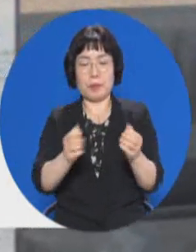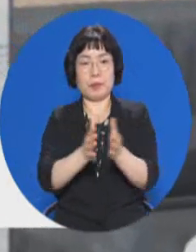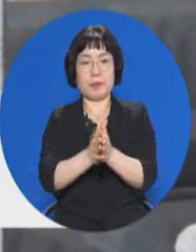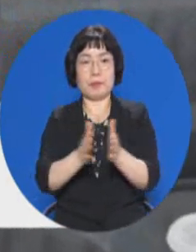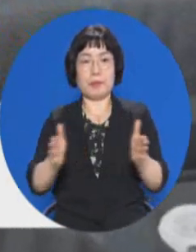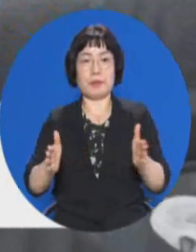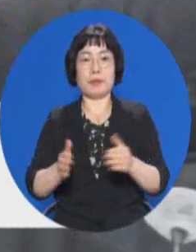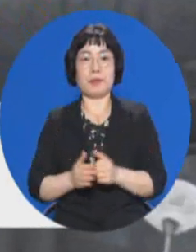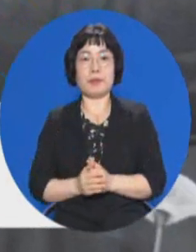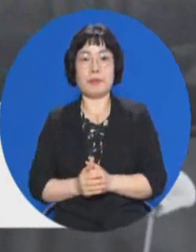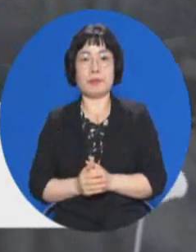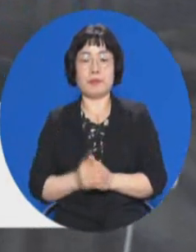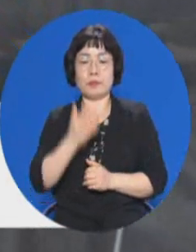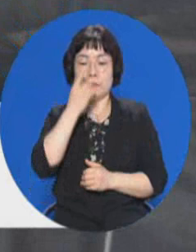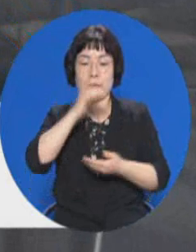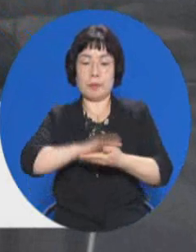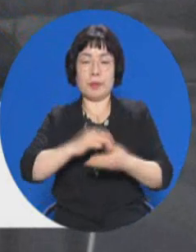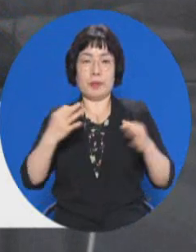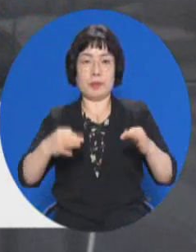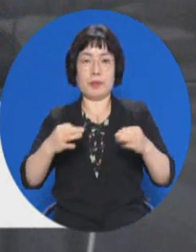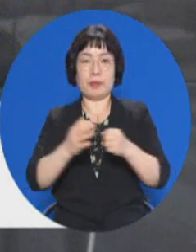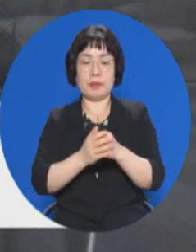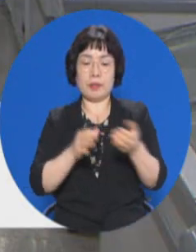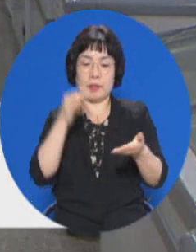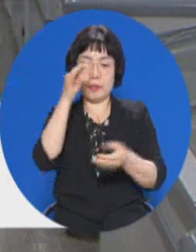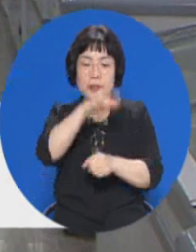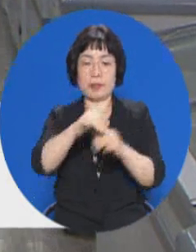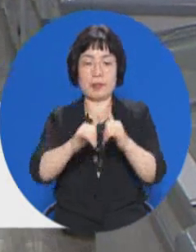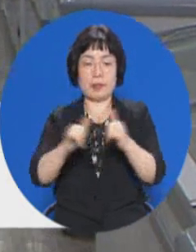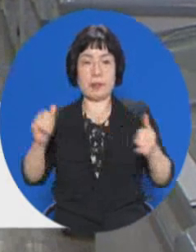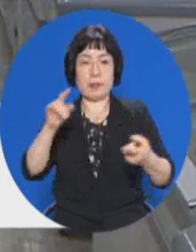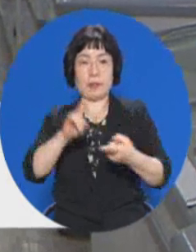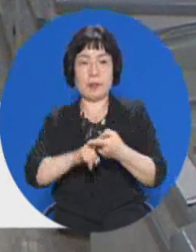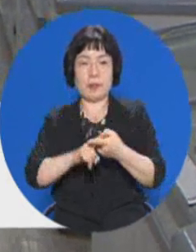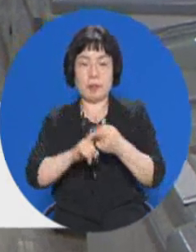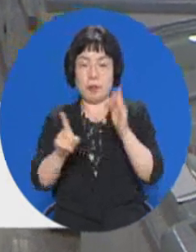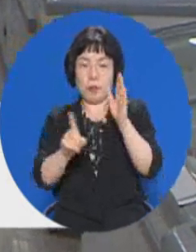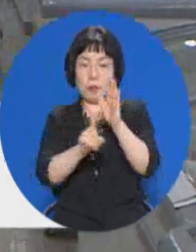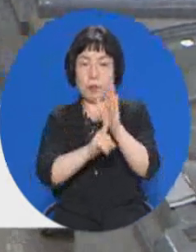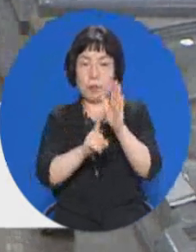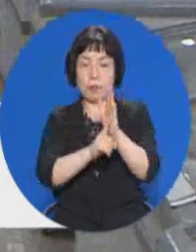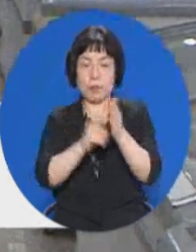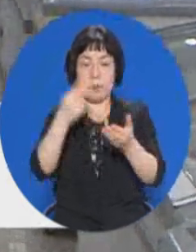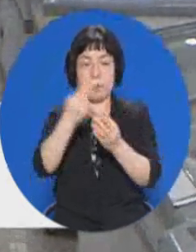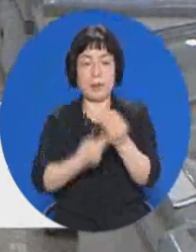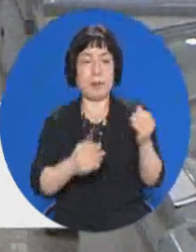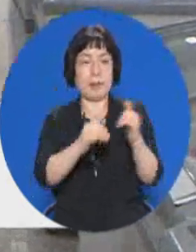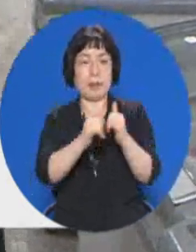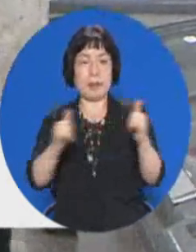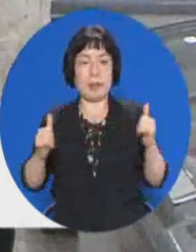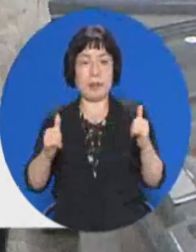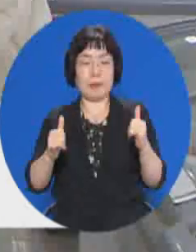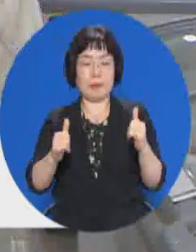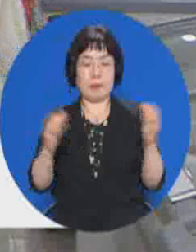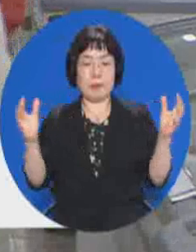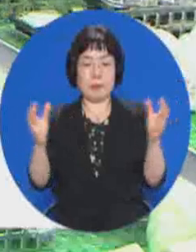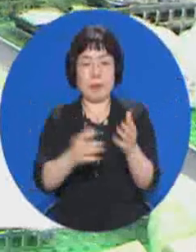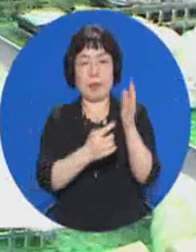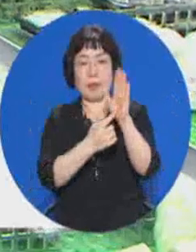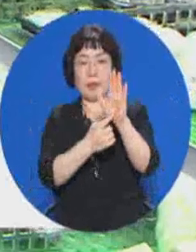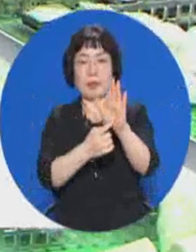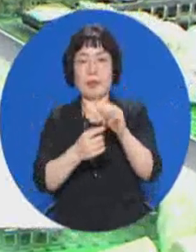도입합니다. 순천 농협은 일반 소비자들을 상대로 농협 상품을 홍보하는 판매자, 즉 리셀러를